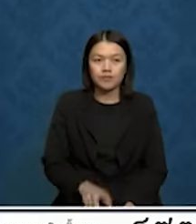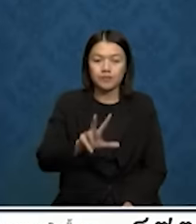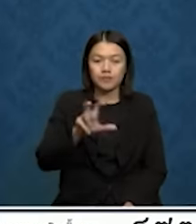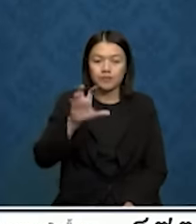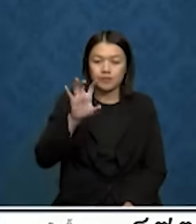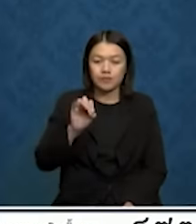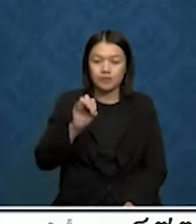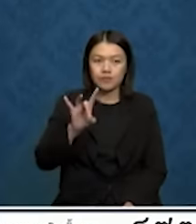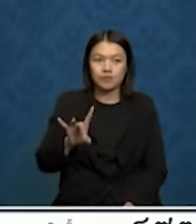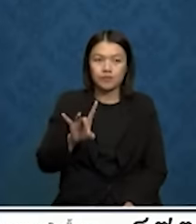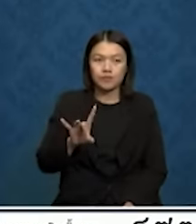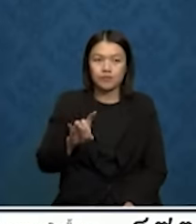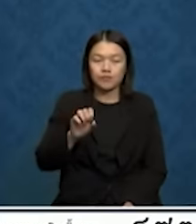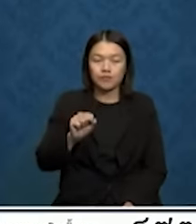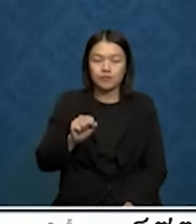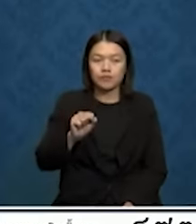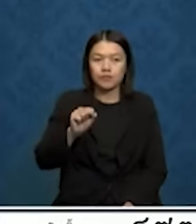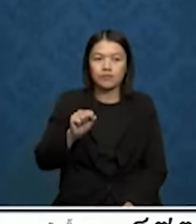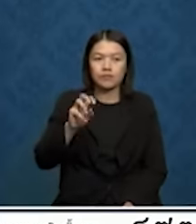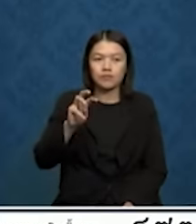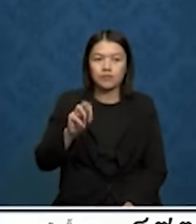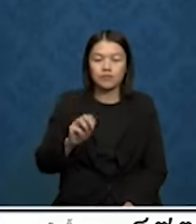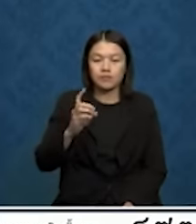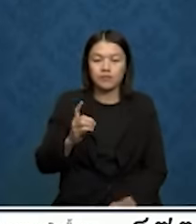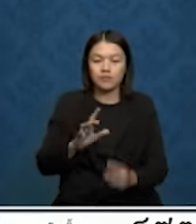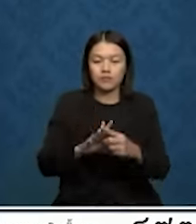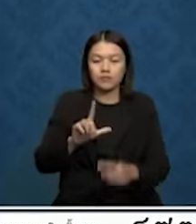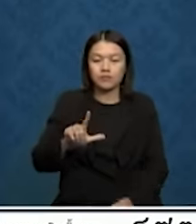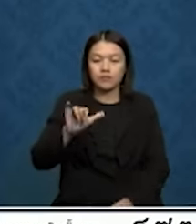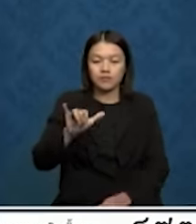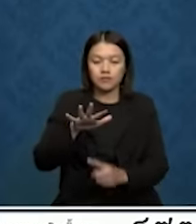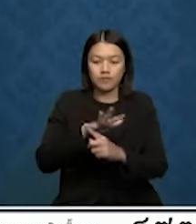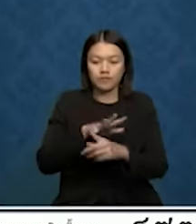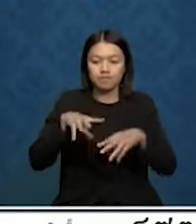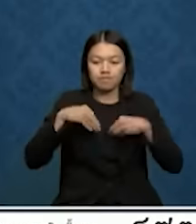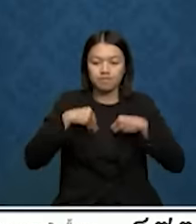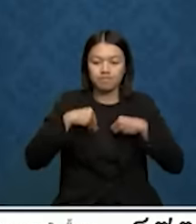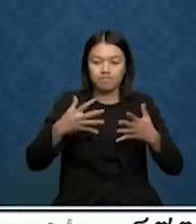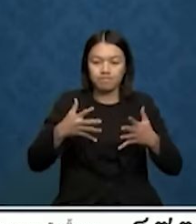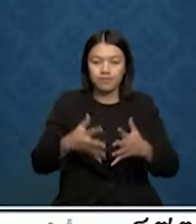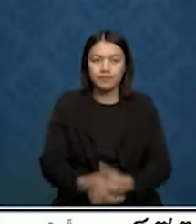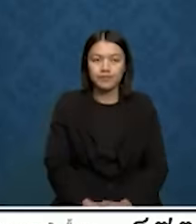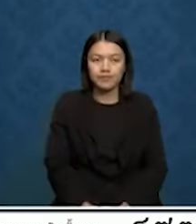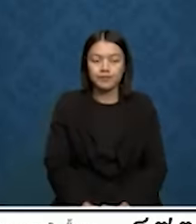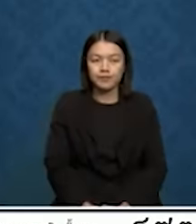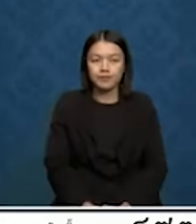388นายสมดุลอุดเจริญ ไม่เห็นชอบครับ